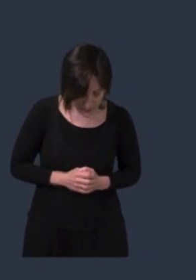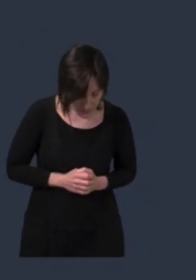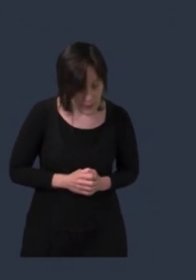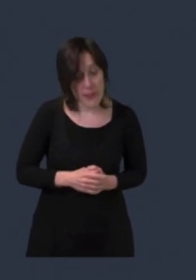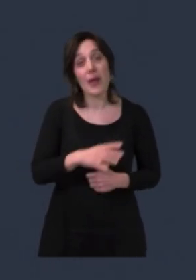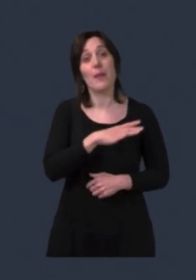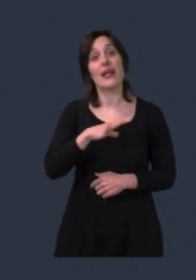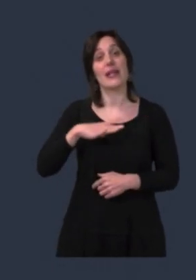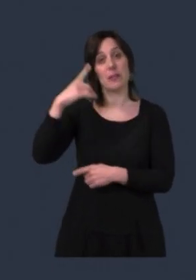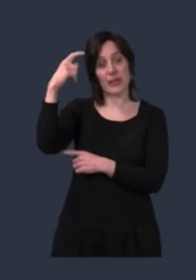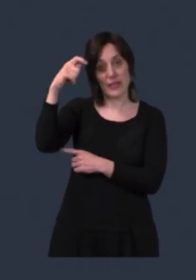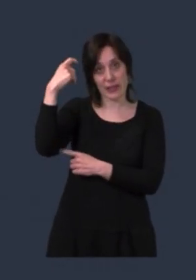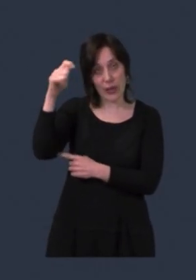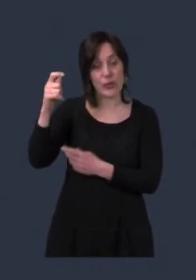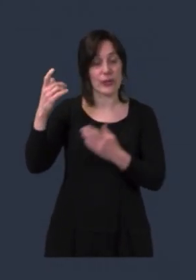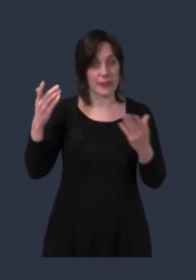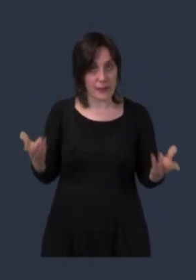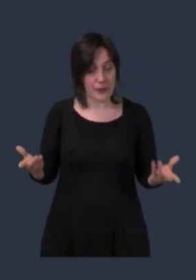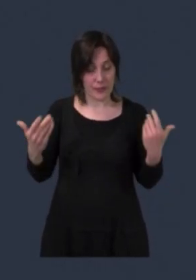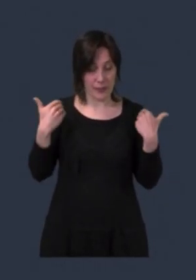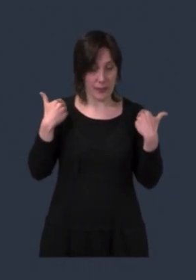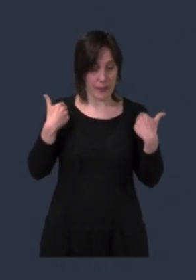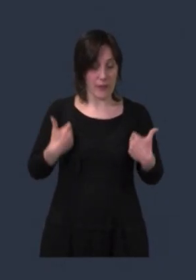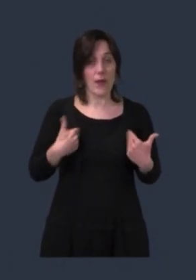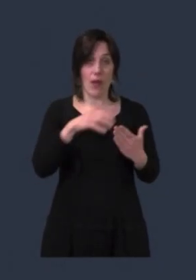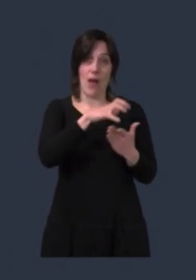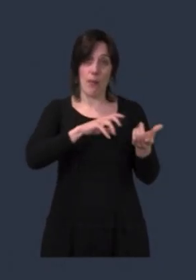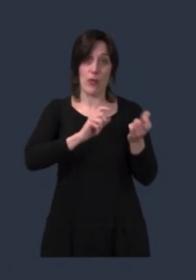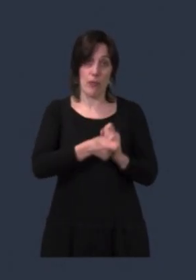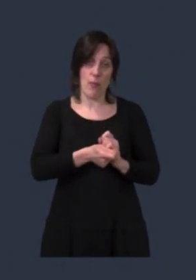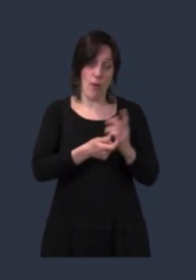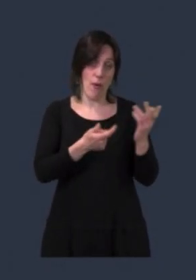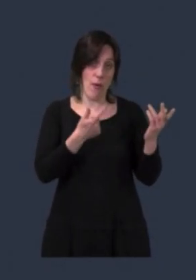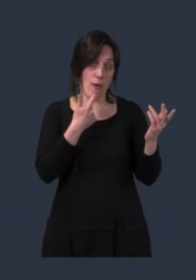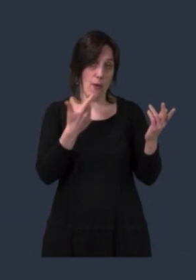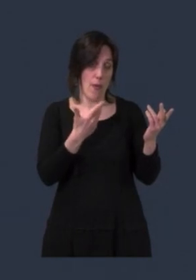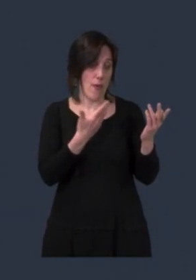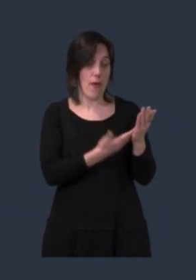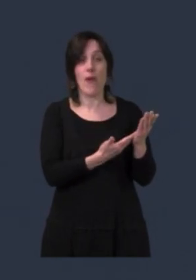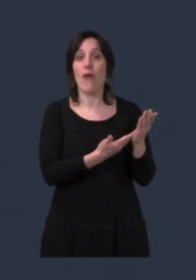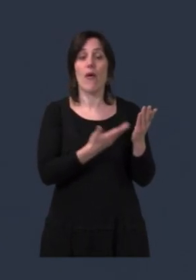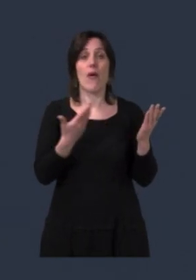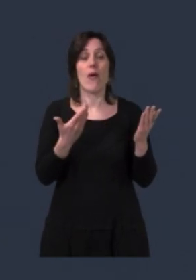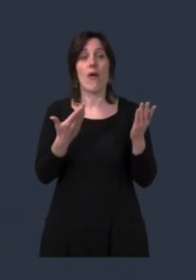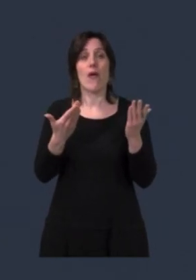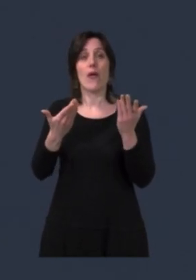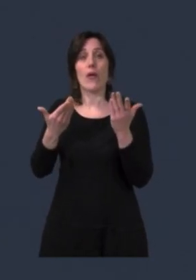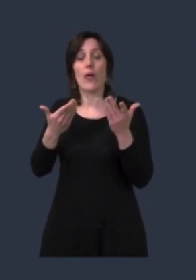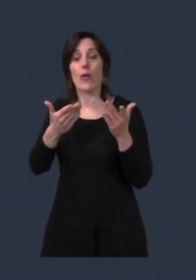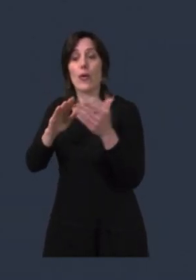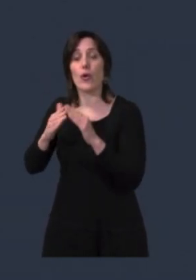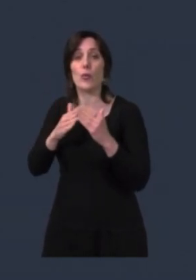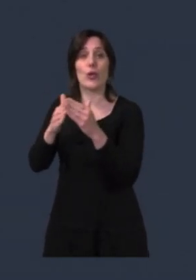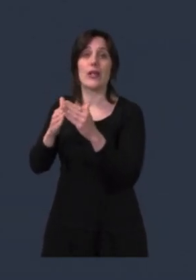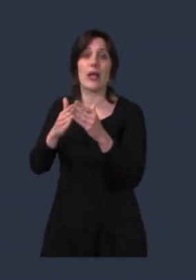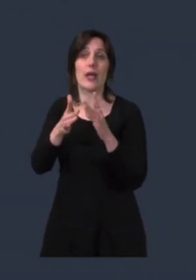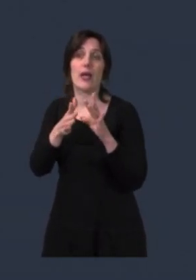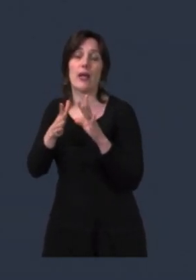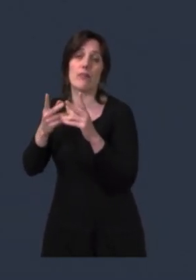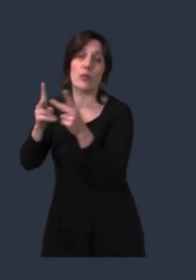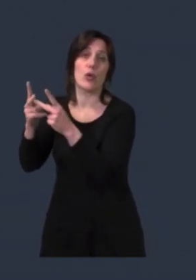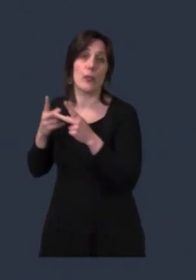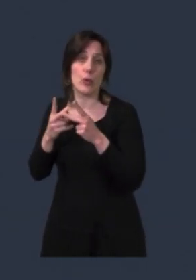Oui, Madame la Présidente, cet amendement revient à nouveau sur la prise de compétences par les communautés de communes. Dans le cadre de la